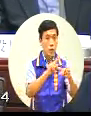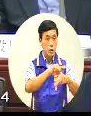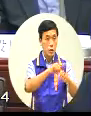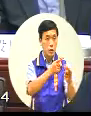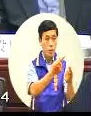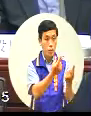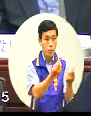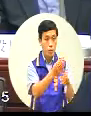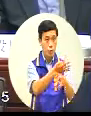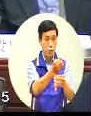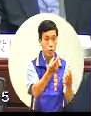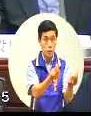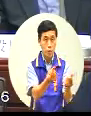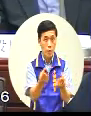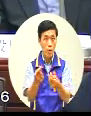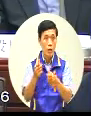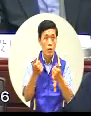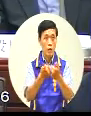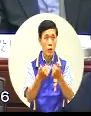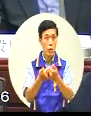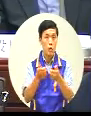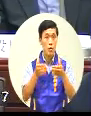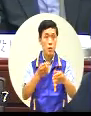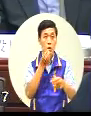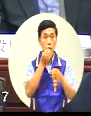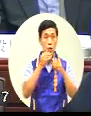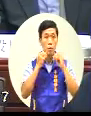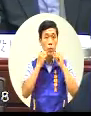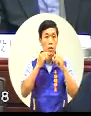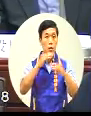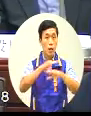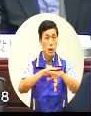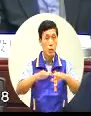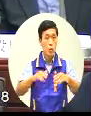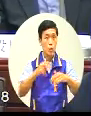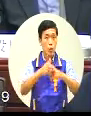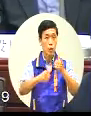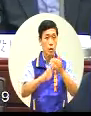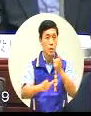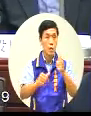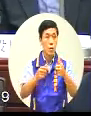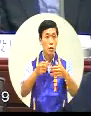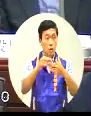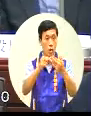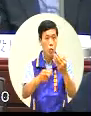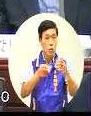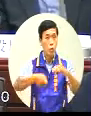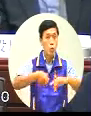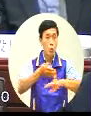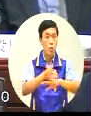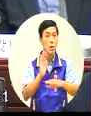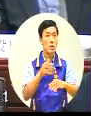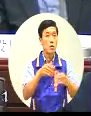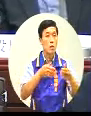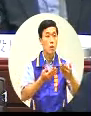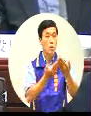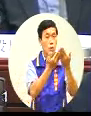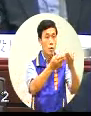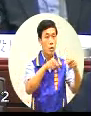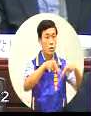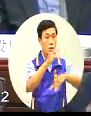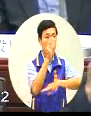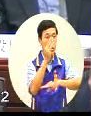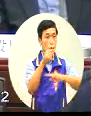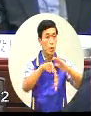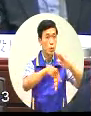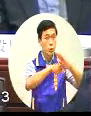同时呢，我们也订定了食品安全卫生自治条例，也蒙议会通过，但是在行政院的时候因为有一些小的修正，所以目前还没